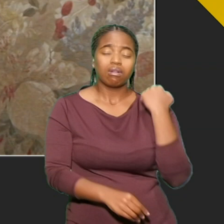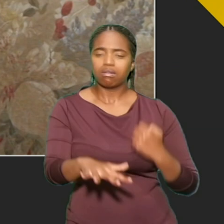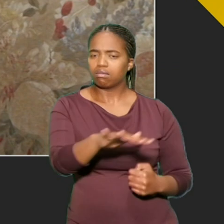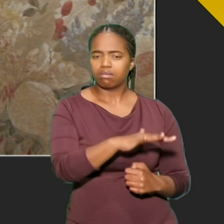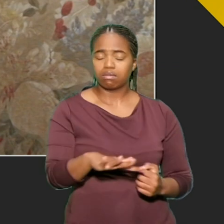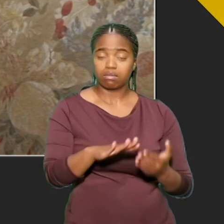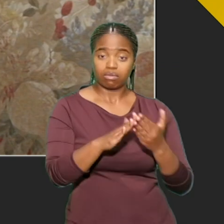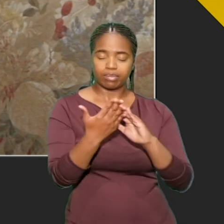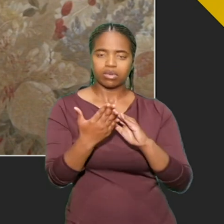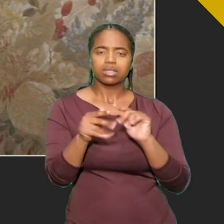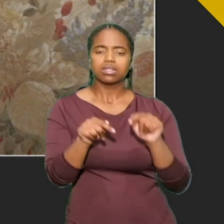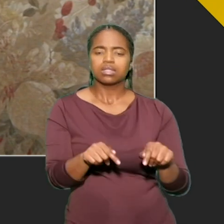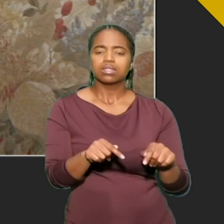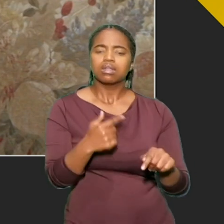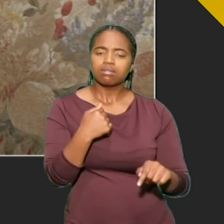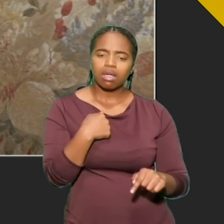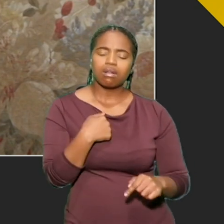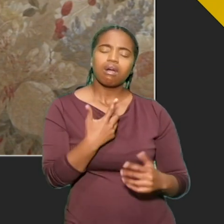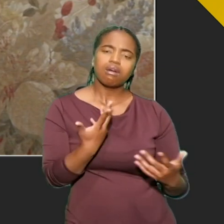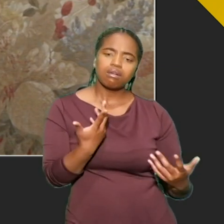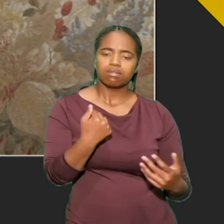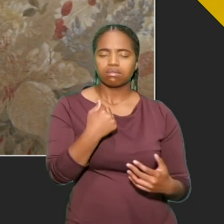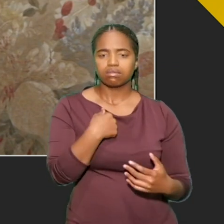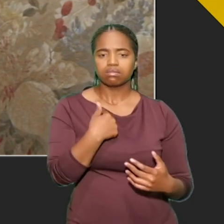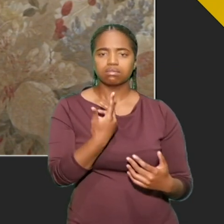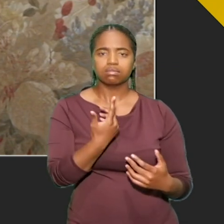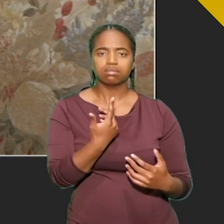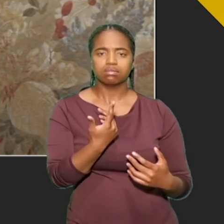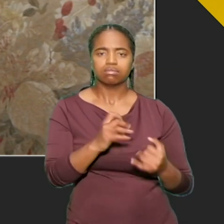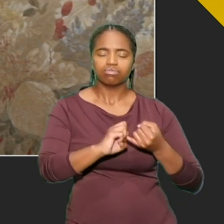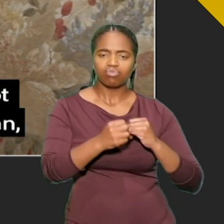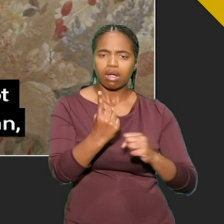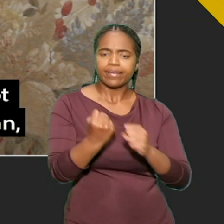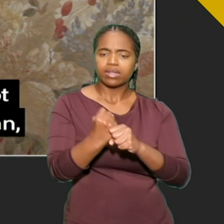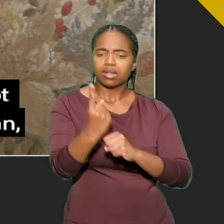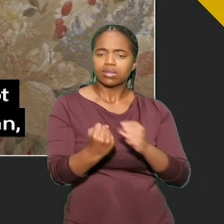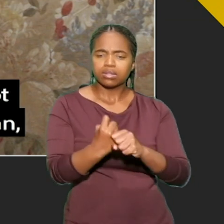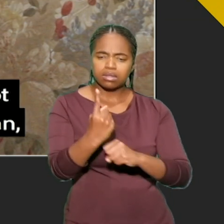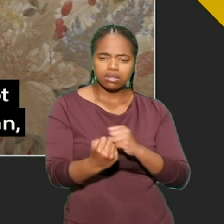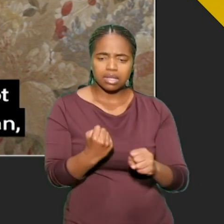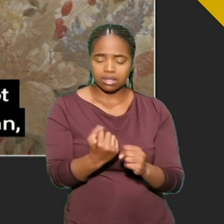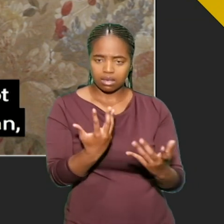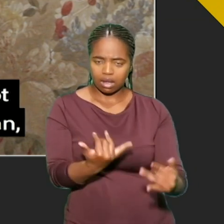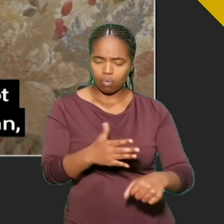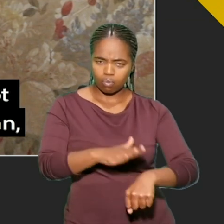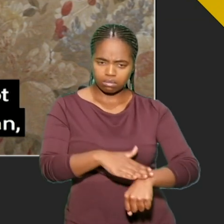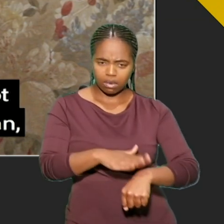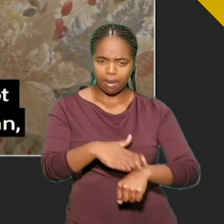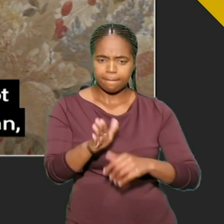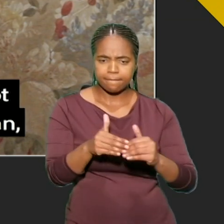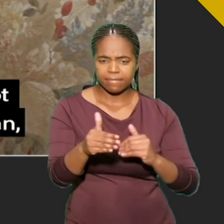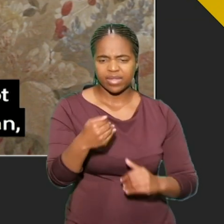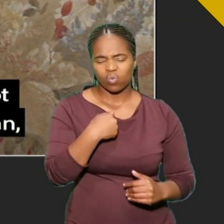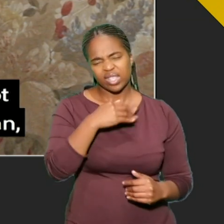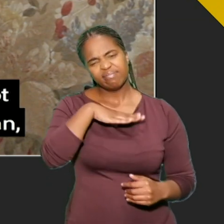ke ndanxulumana ke neenkokheli zalapha ehlaleni, baminyaka ehamba. Siye sathi ngokubona nodinwa nodikwa kwethu